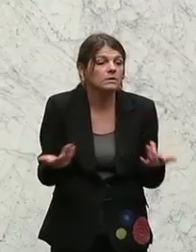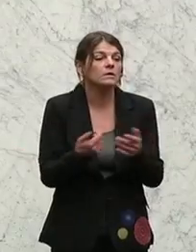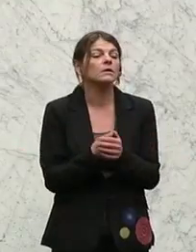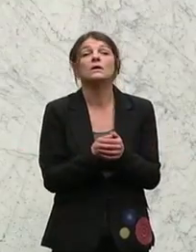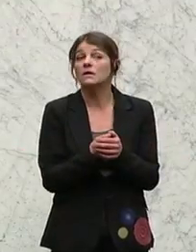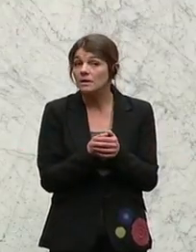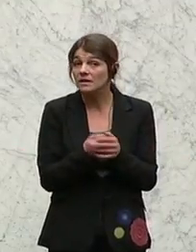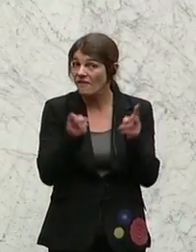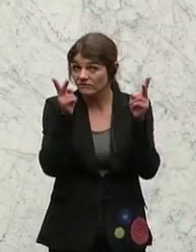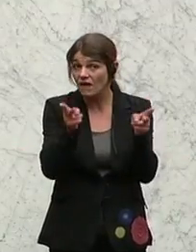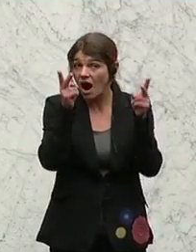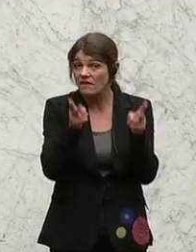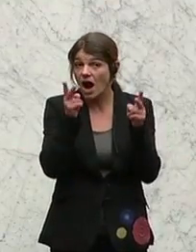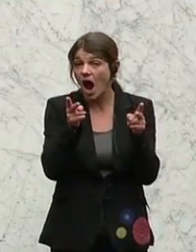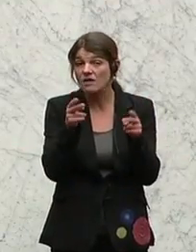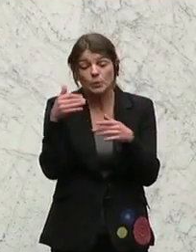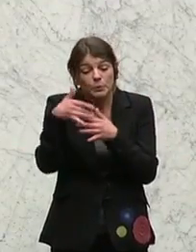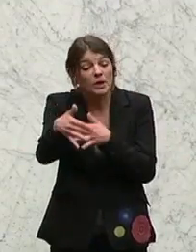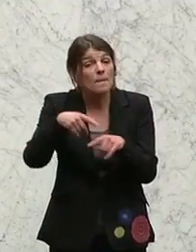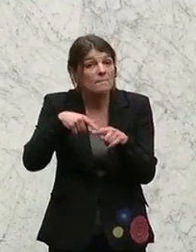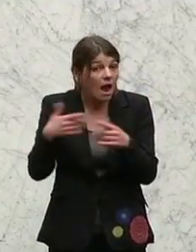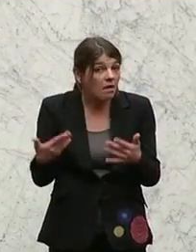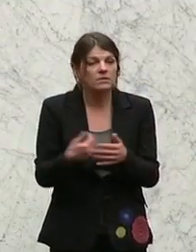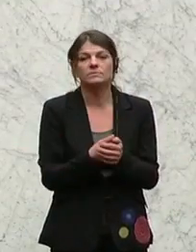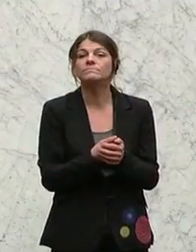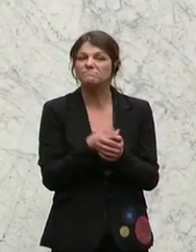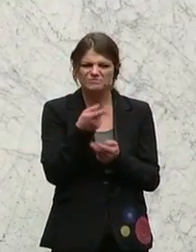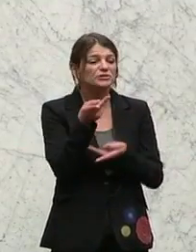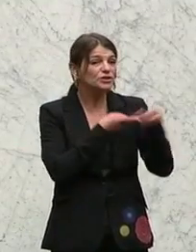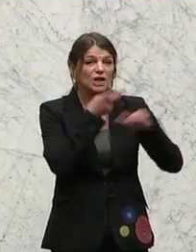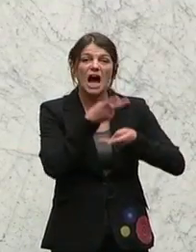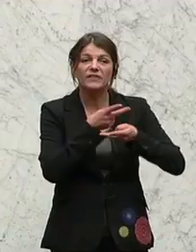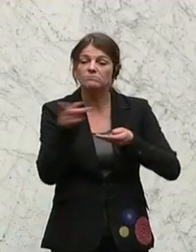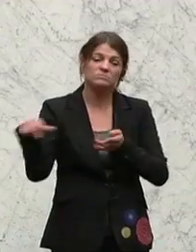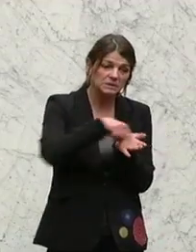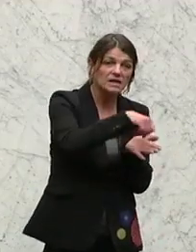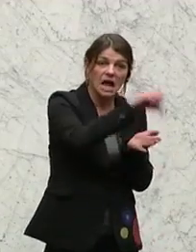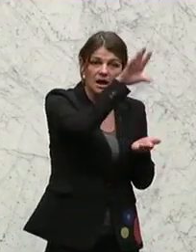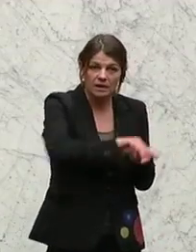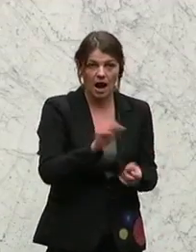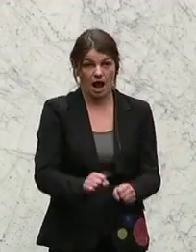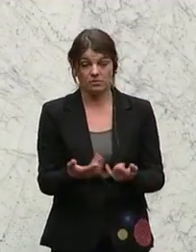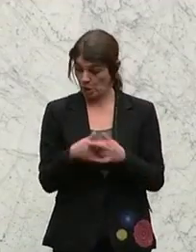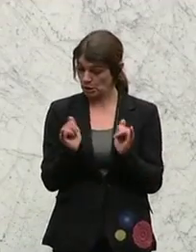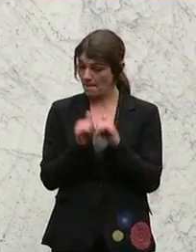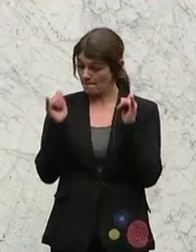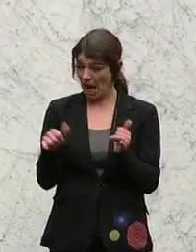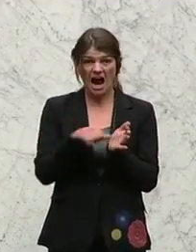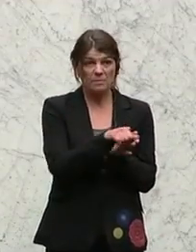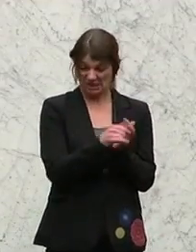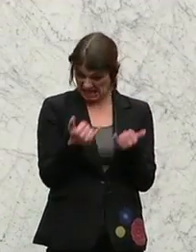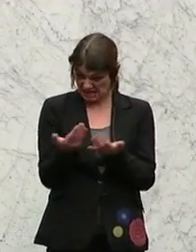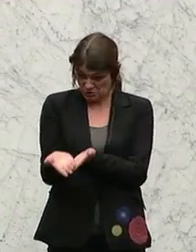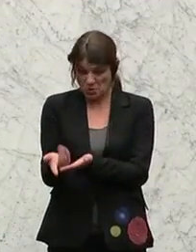ja, dass tatsächlich in absehbarer Zeit auch dieser Schaden abzutragen ist. So wie jetzt die Bankenabgabe aufgestellt